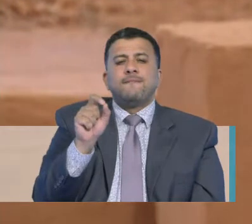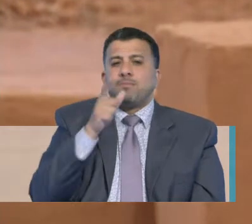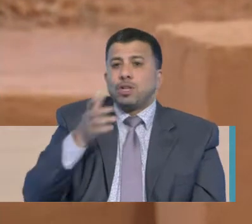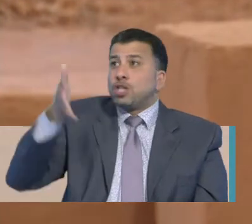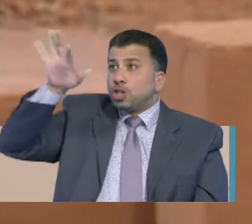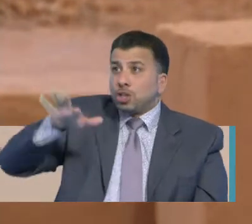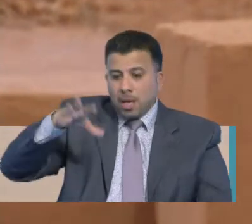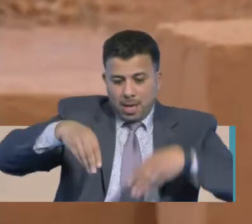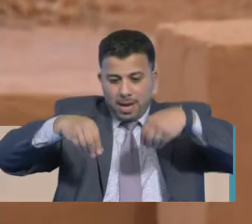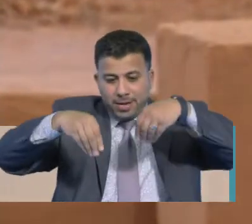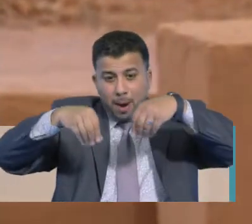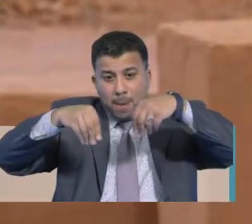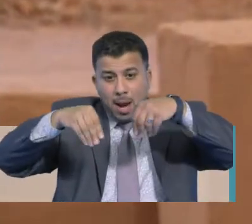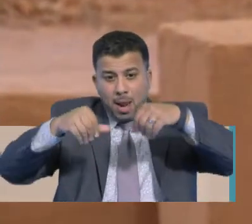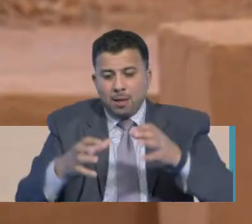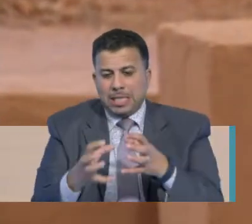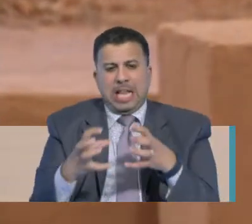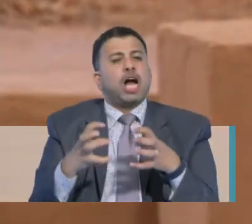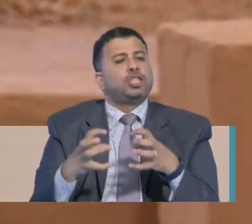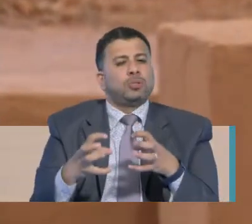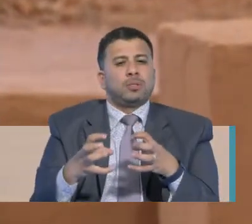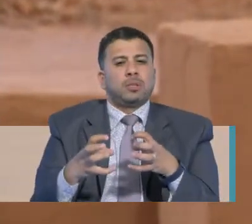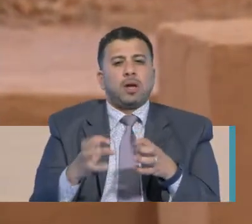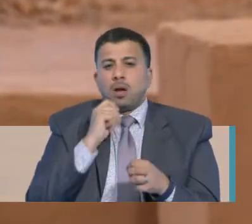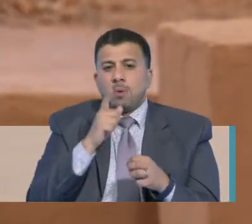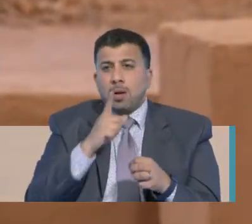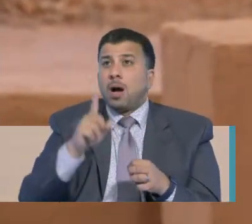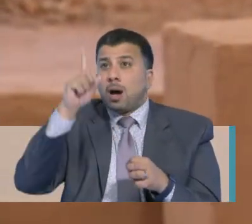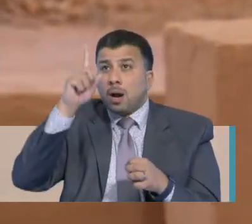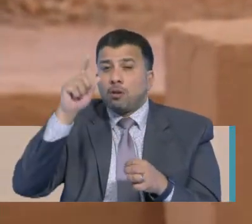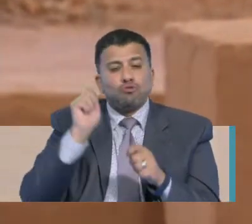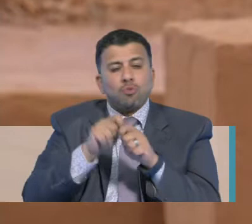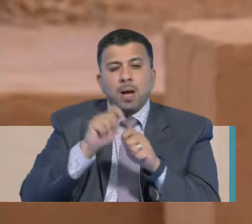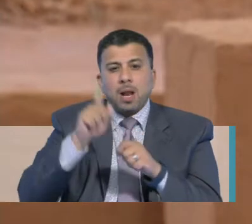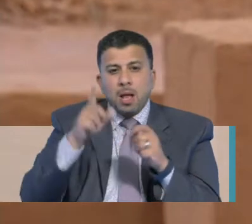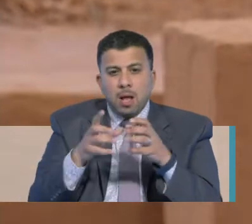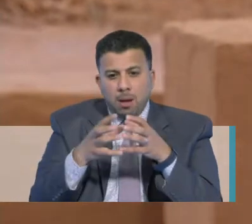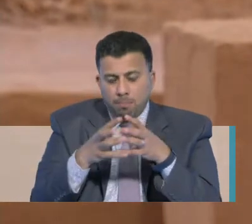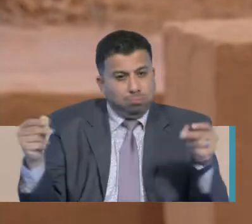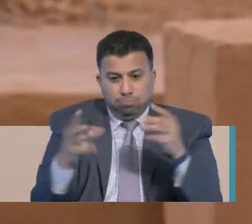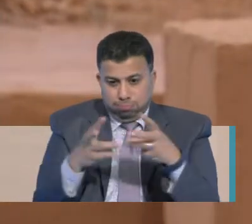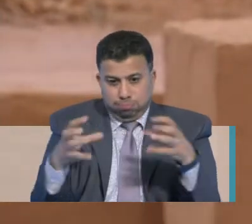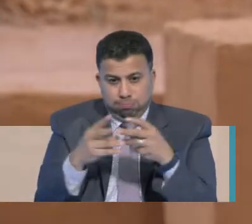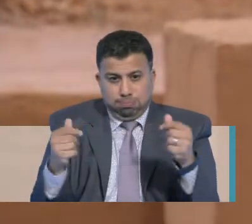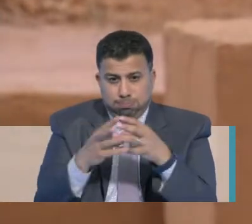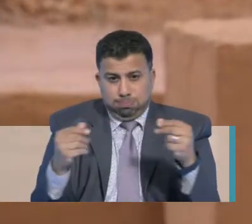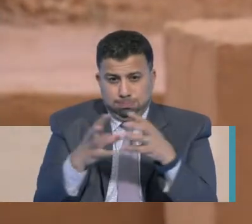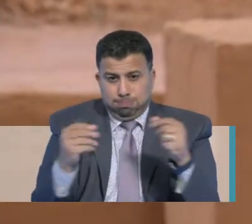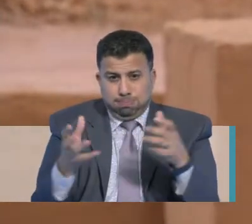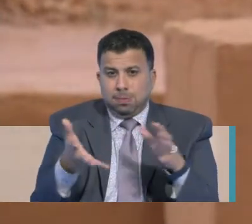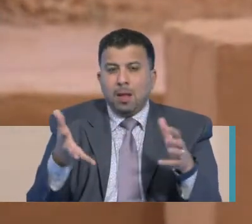من رمل متحجر. الله سبحانه وتعالى فكك هذا الرمل، وبعد ما فكك كله قضى